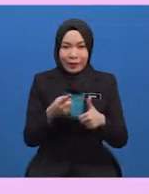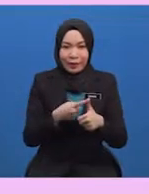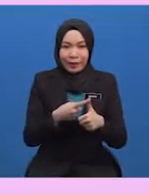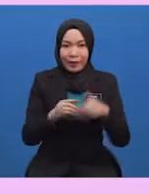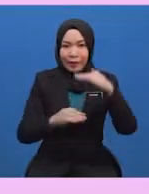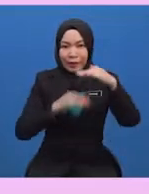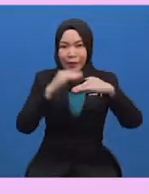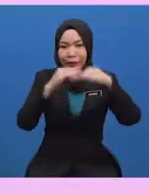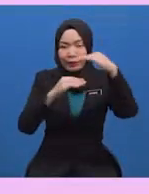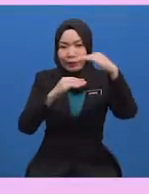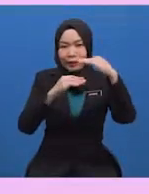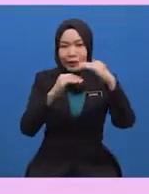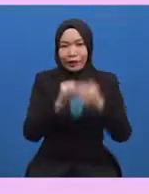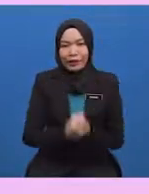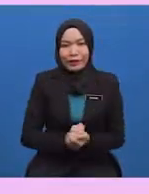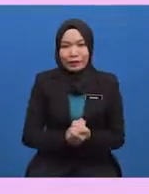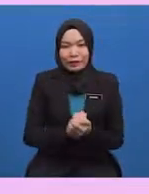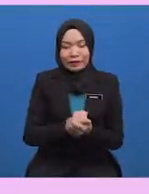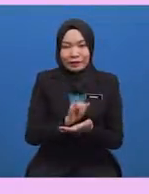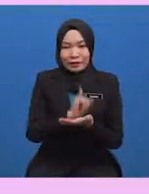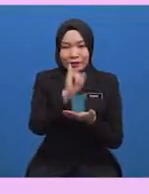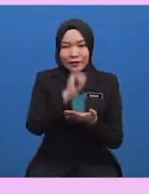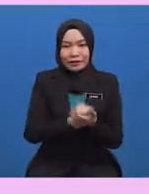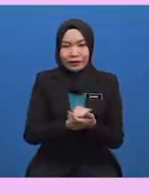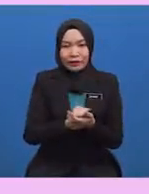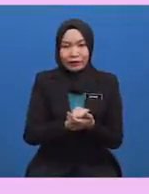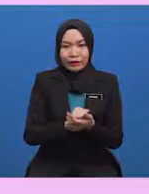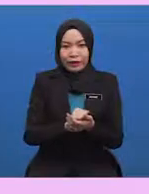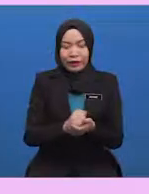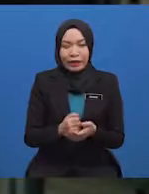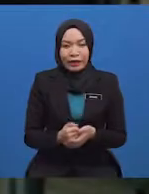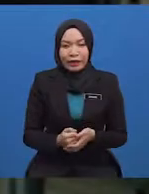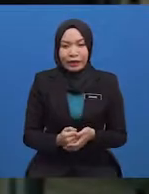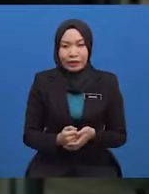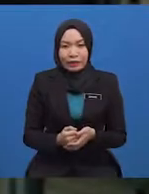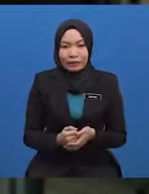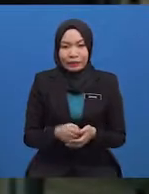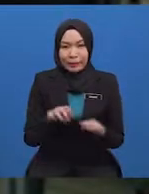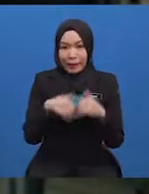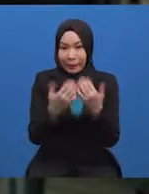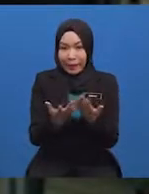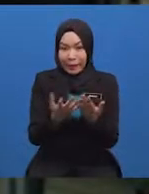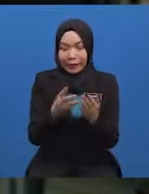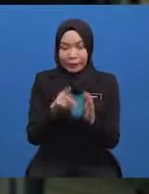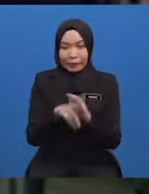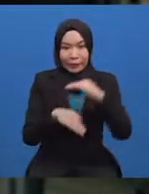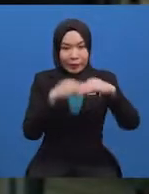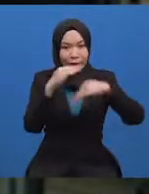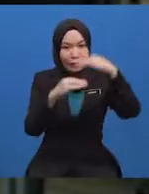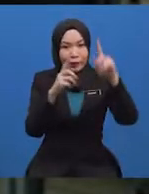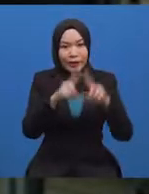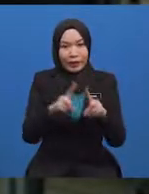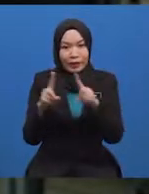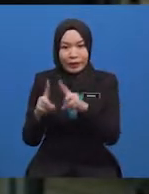situ. Proses ini melibatkan pembangunan fizikal desa. Desa dibangunkan dari segi kemudahan